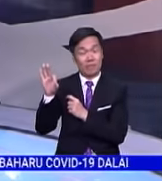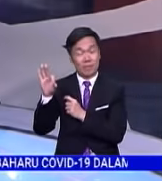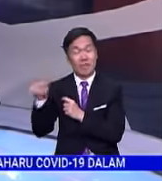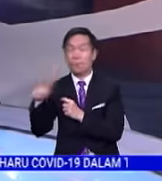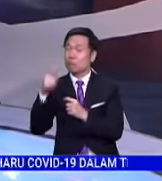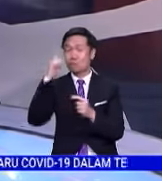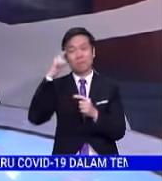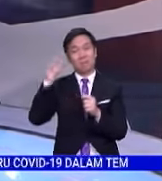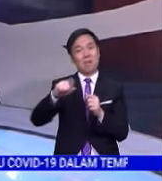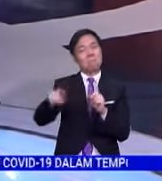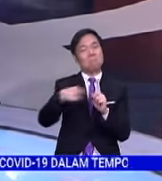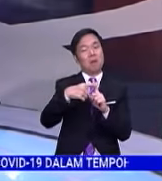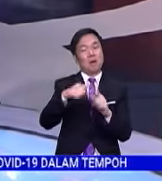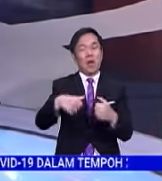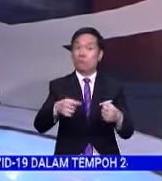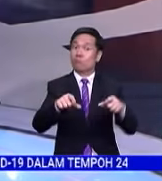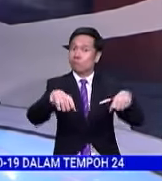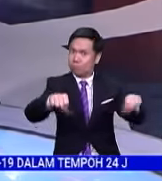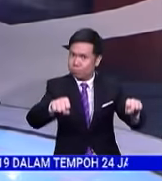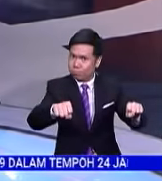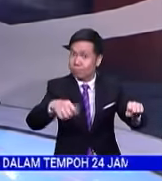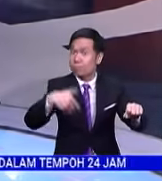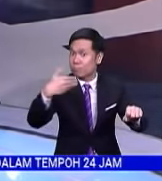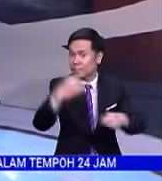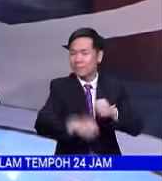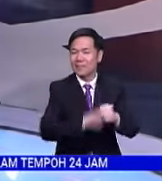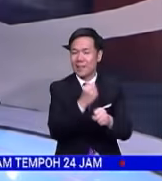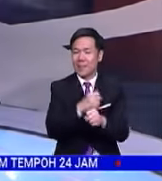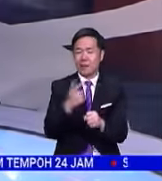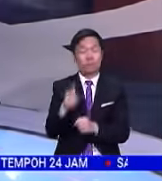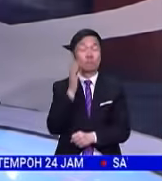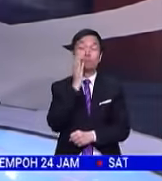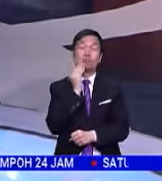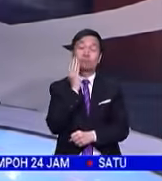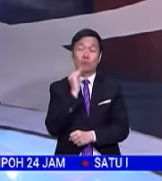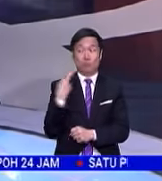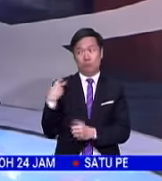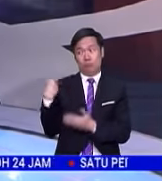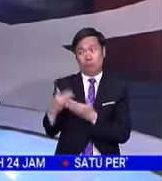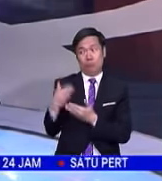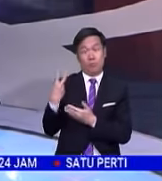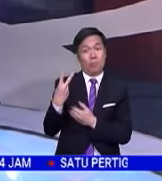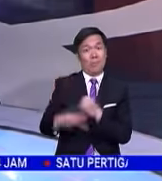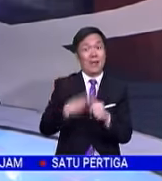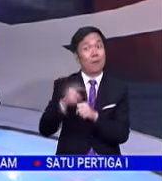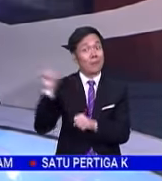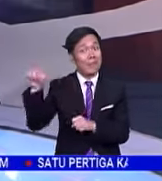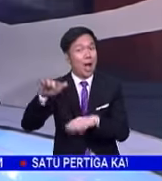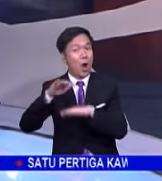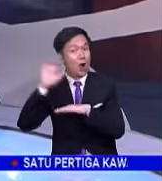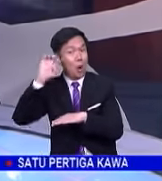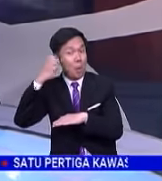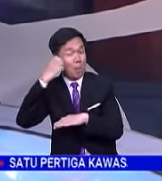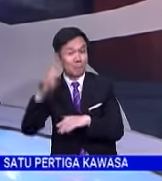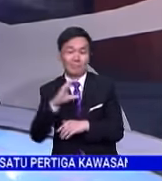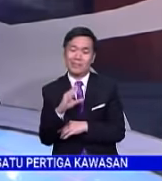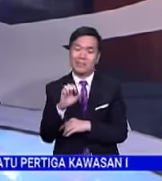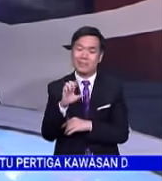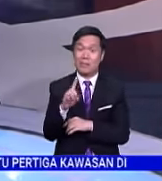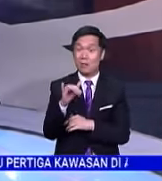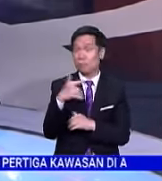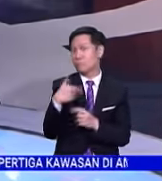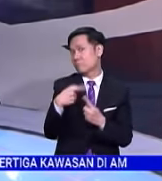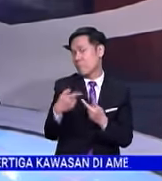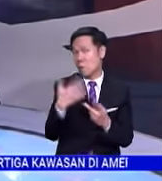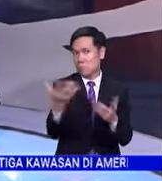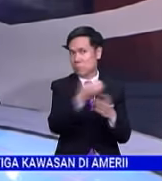dalam kejohanan motosikal dunia pada musim depan. Tambah Zulfahmi, pengalaman 2 tahun di kejohanan Eropah CEV serta kejayaan